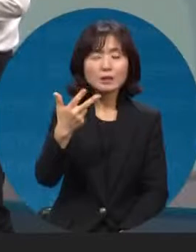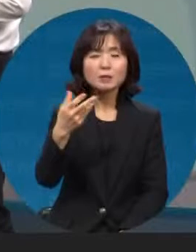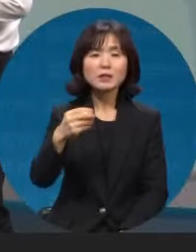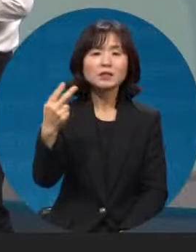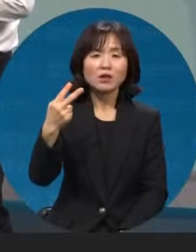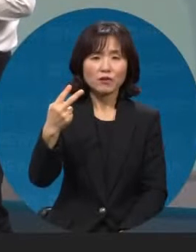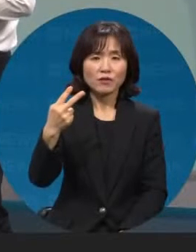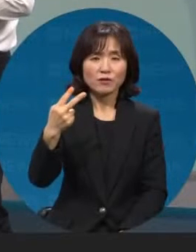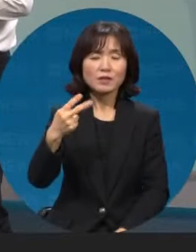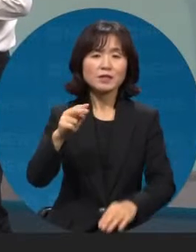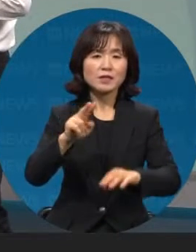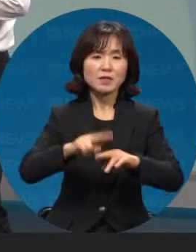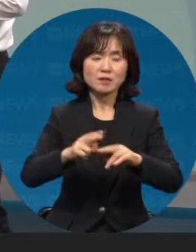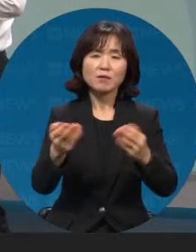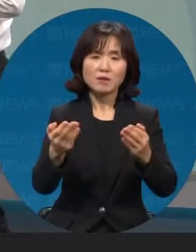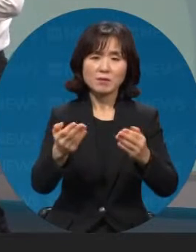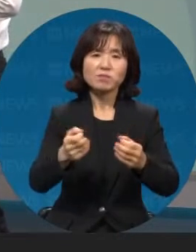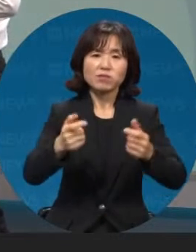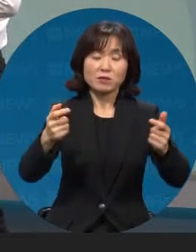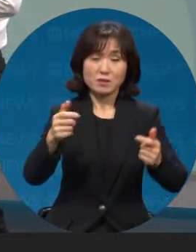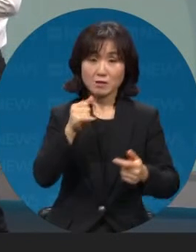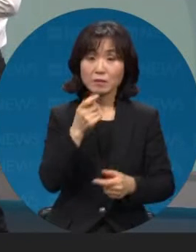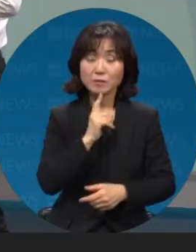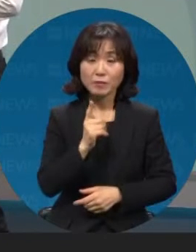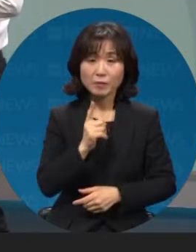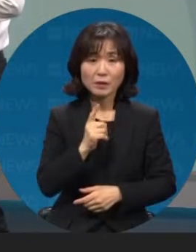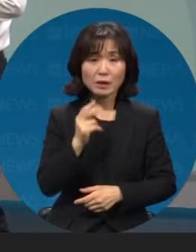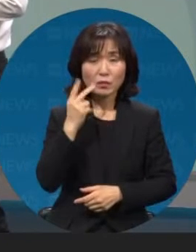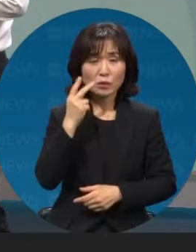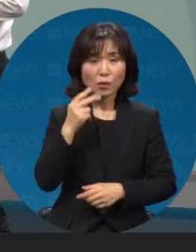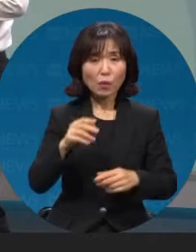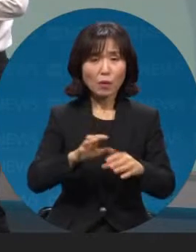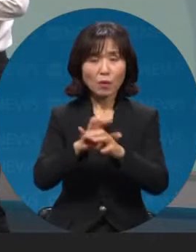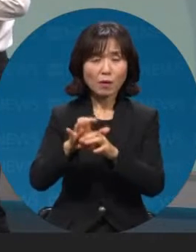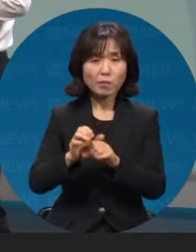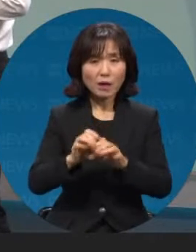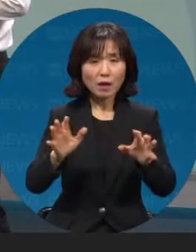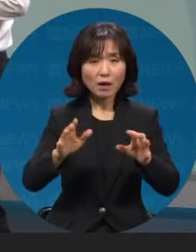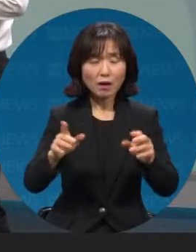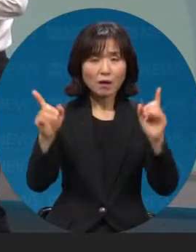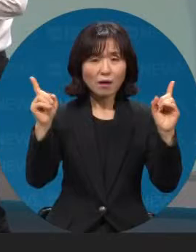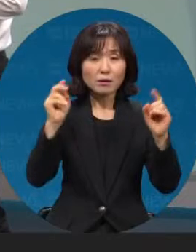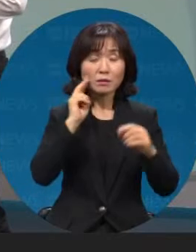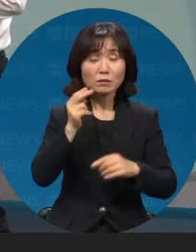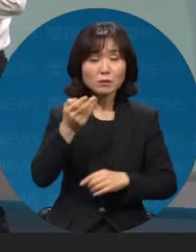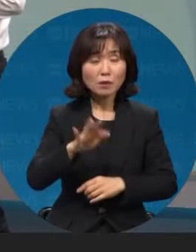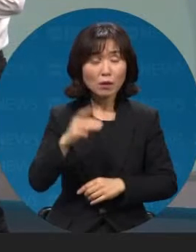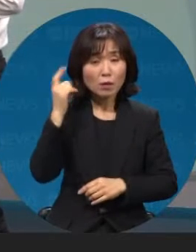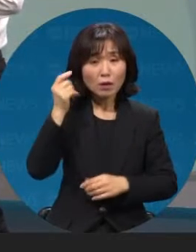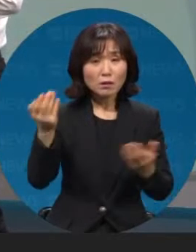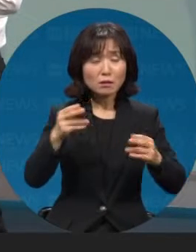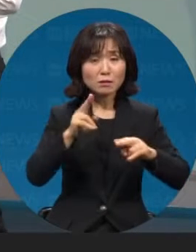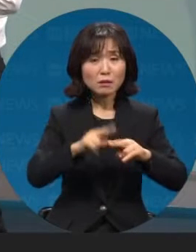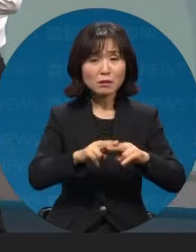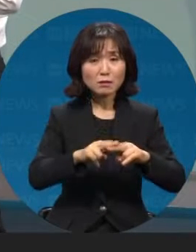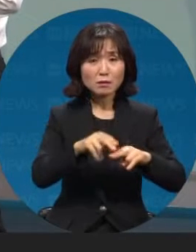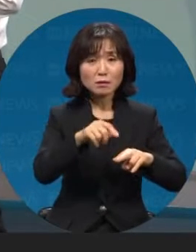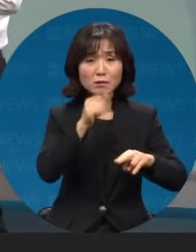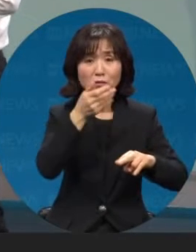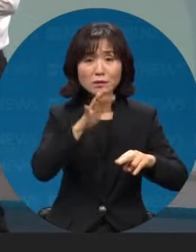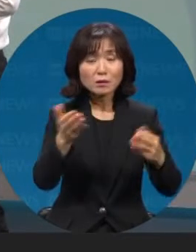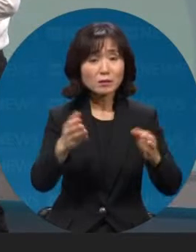일자리 자 미국이 코로나 로 시럽이 성당이 심각해졌다 이런 얘기를 들었는데 왜 이 일자리 에 일할 사람이